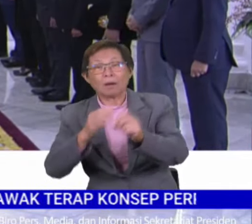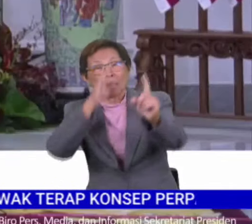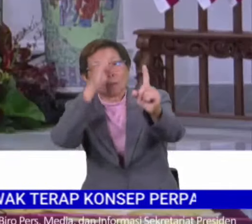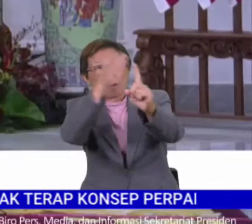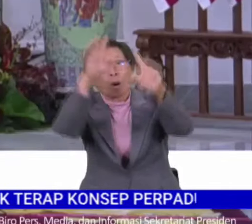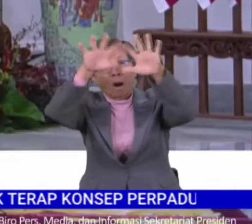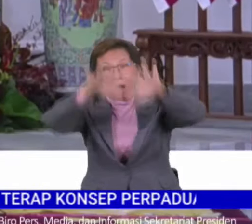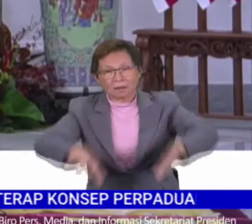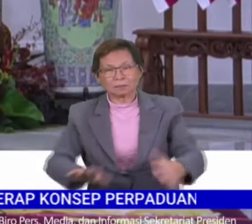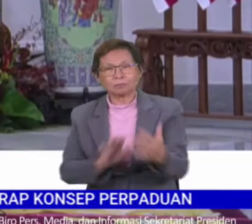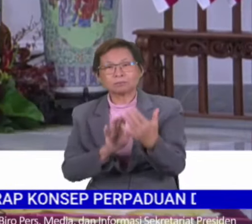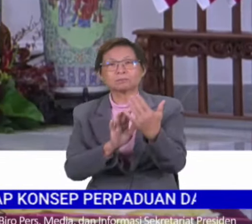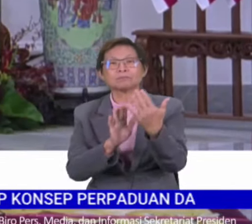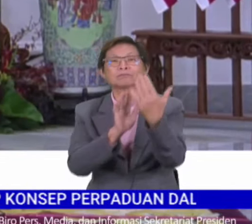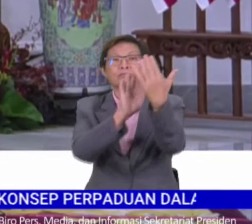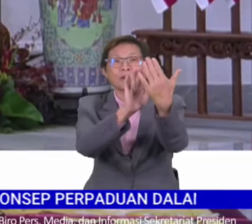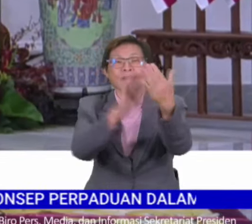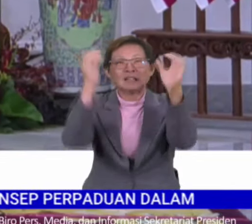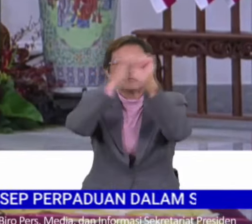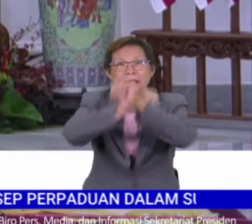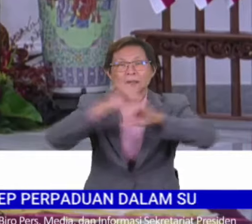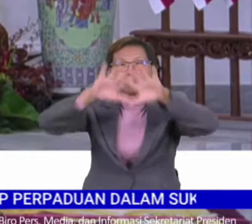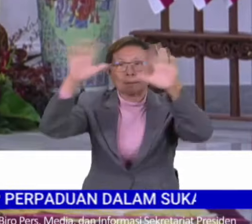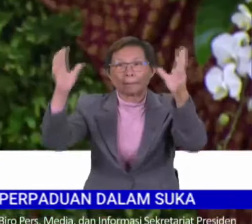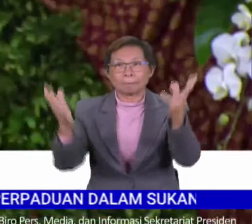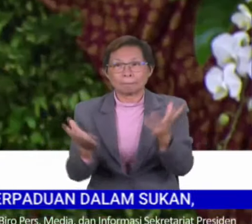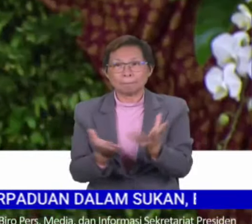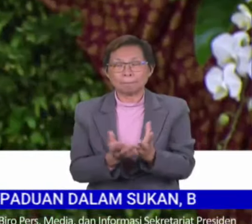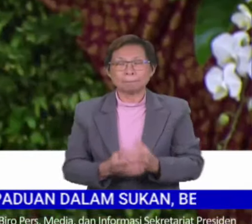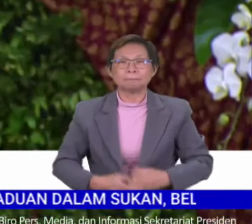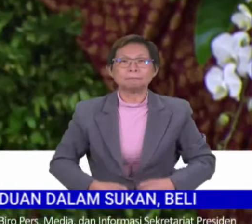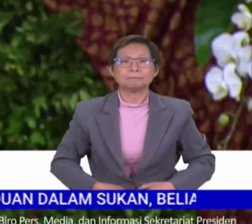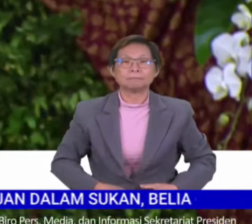ASEAN dalam mendepani cabaran antarabangsa.